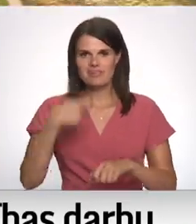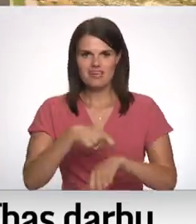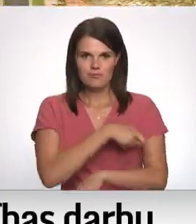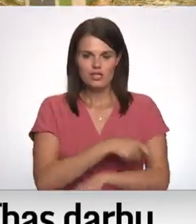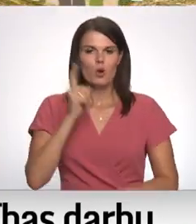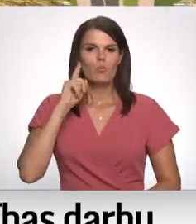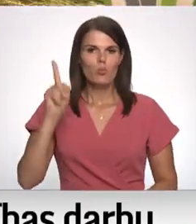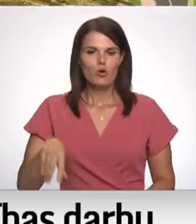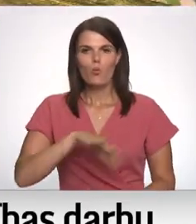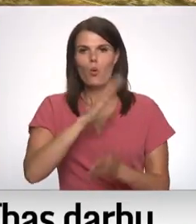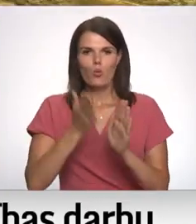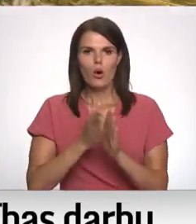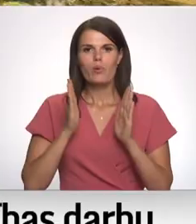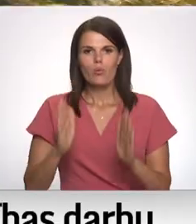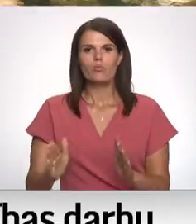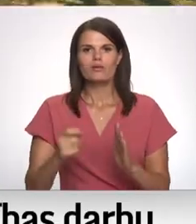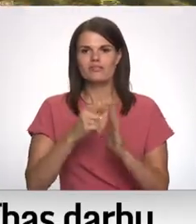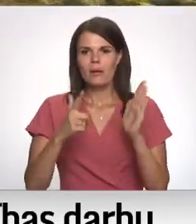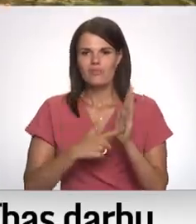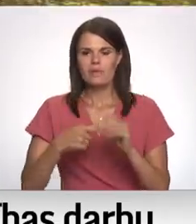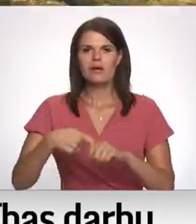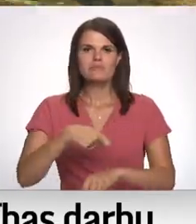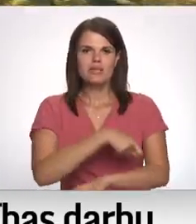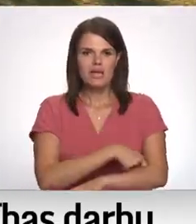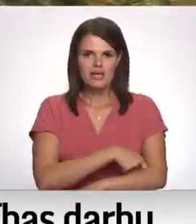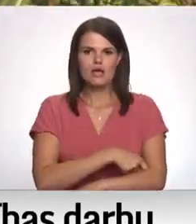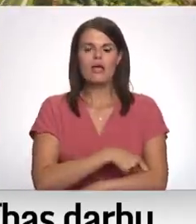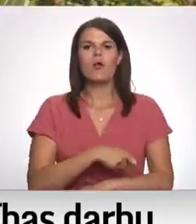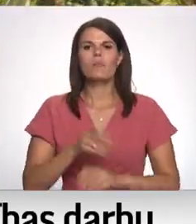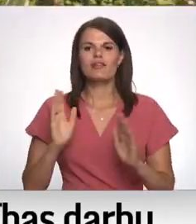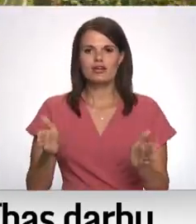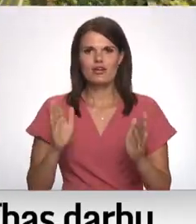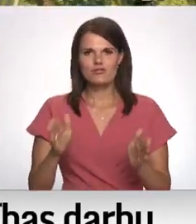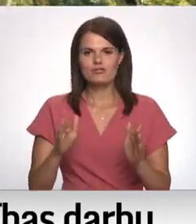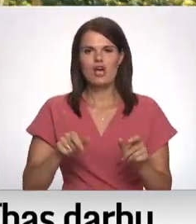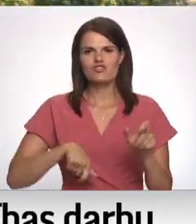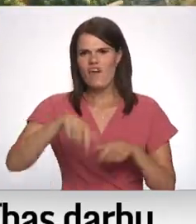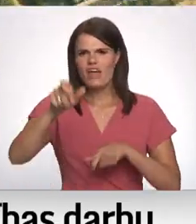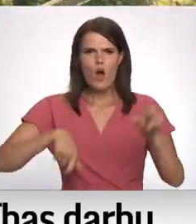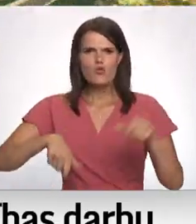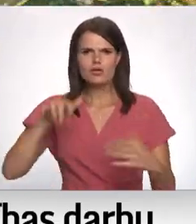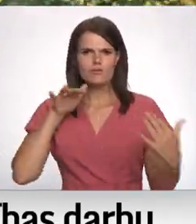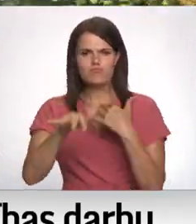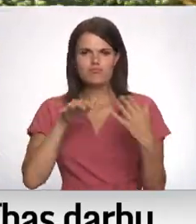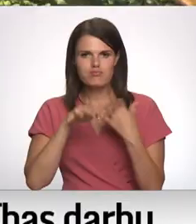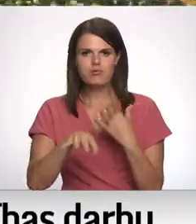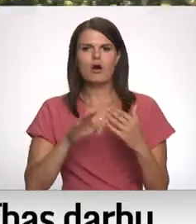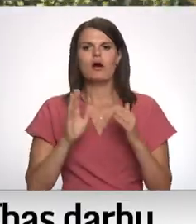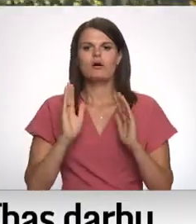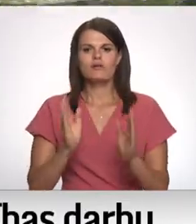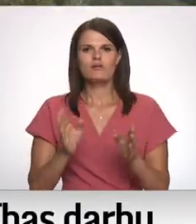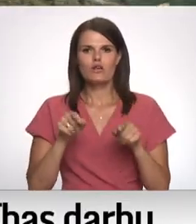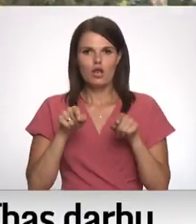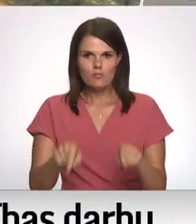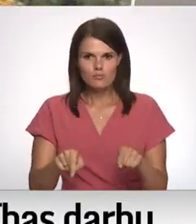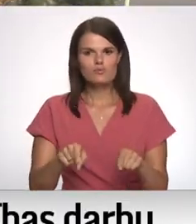protams, kopumā tie būs 17 km. Ceļš būs vairākām joslām, katrā virzienā ceļam šai